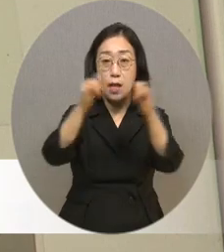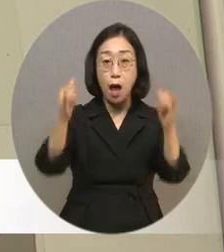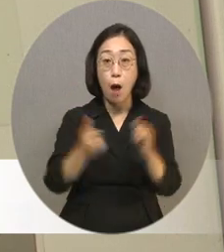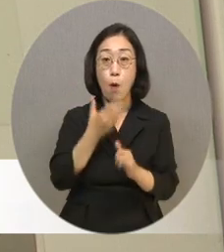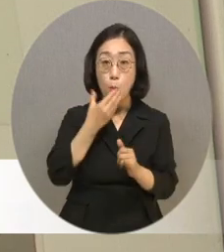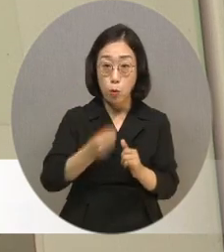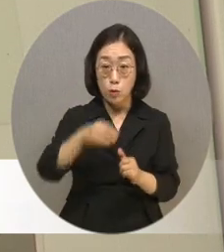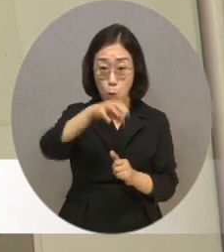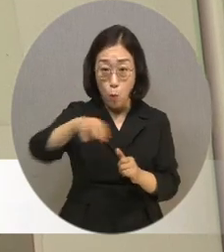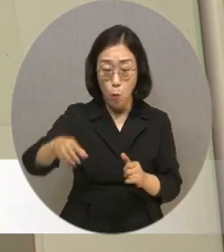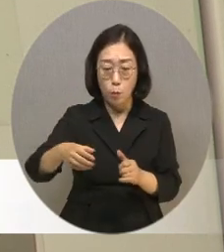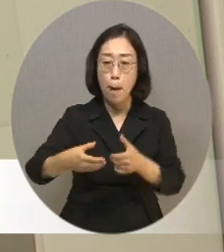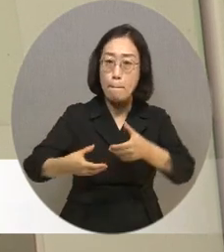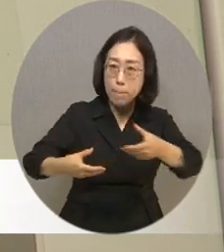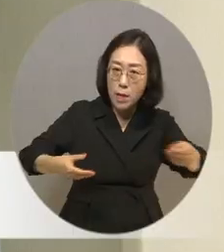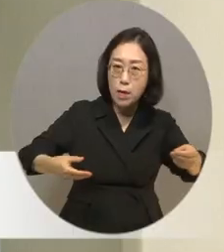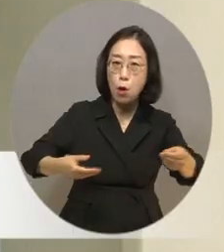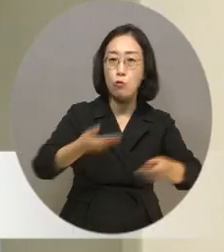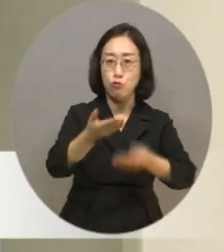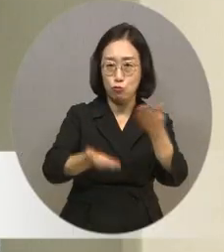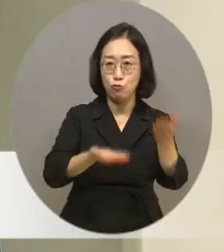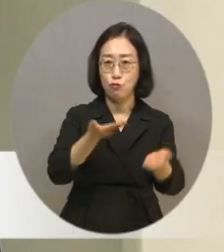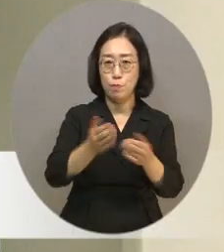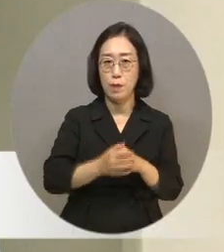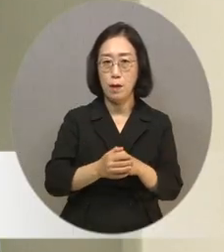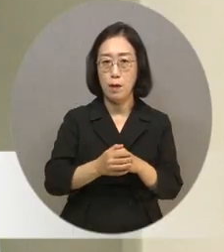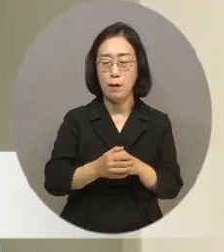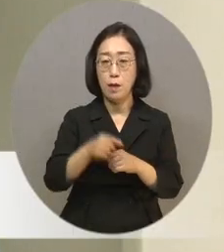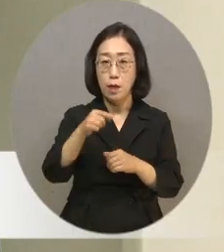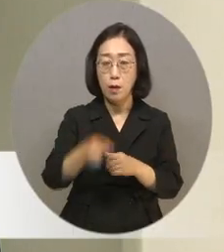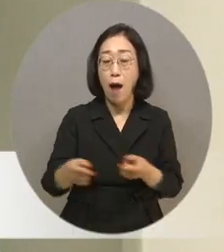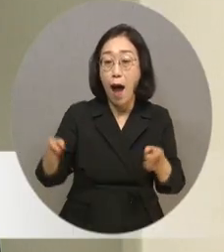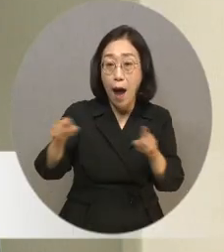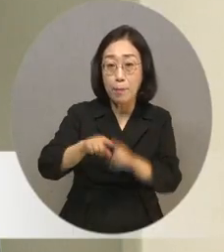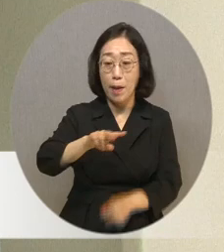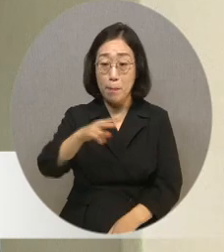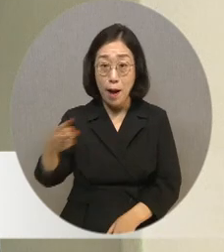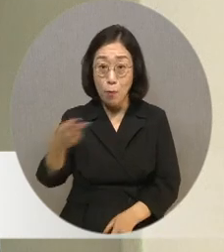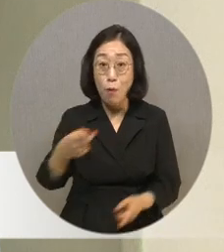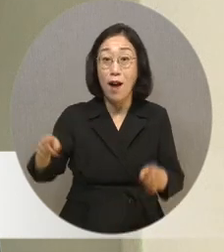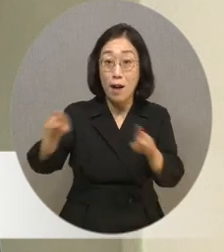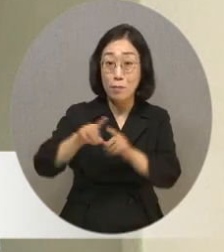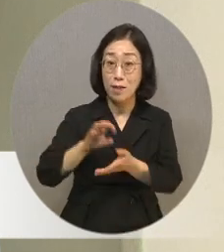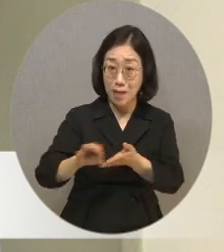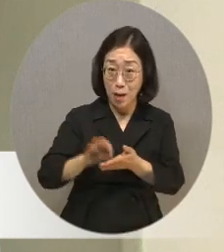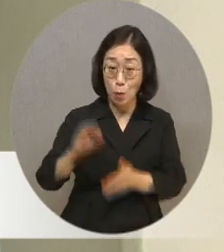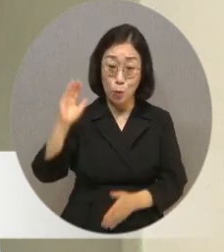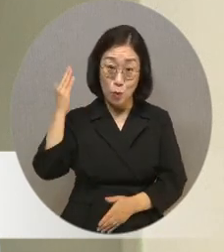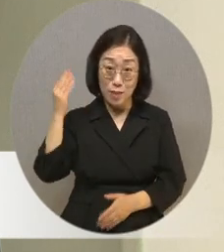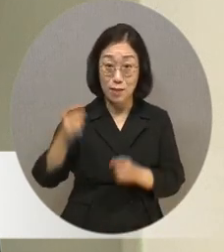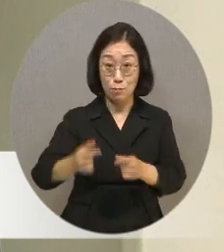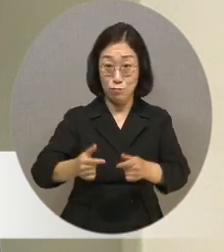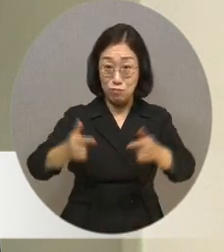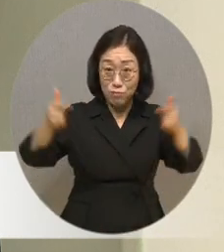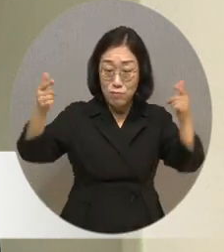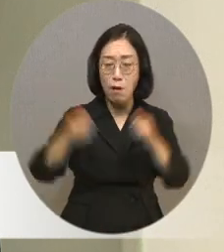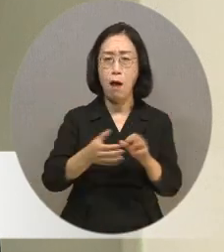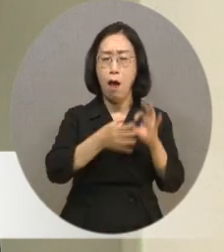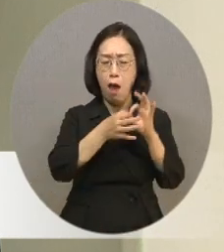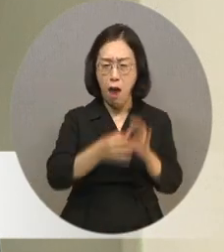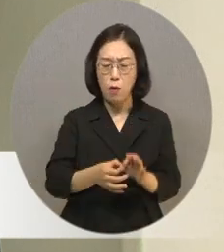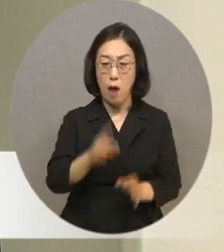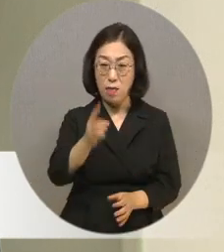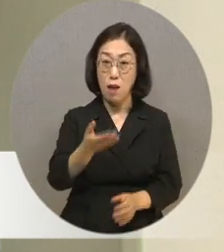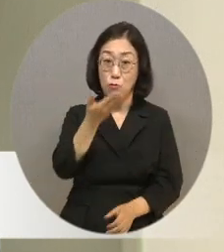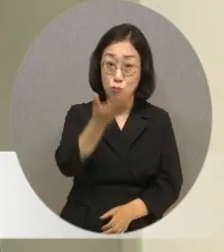현장에 대여해주는 서비스입니다. 공유경제가 이제 최신 트렌드이기 때문에 계속적인